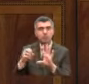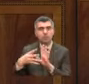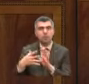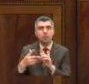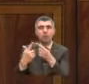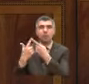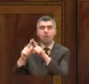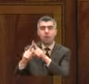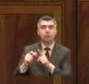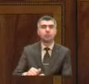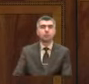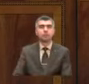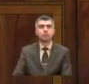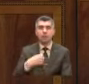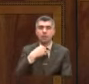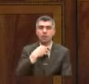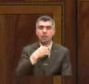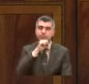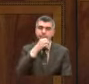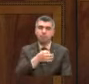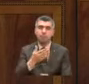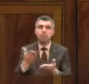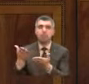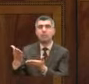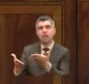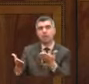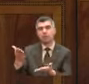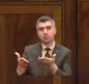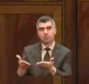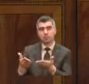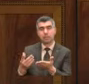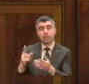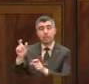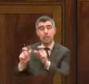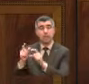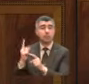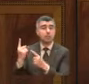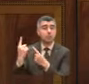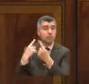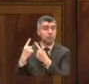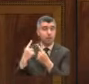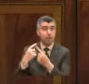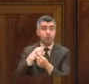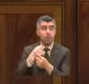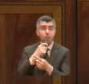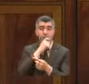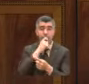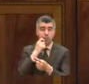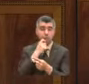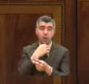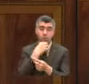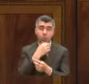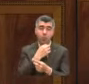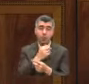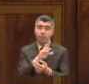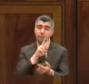متعدده. فانا كنبغي التوازن باش كنبقاو، لان راه كيسمعونا الناس، وخاصه حنا في رمضان الانسان مسؤول على الكلمه ديالو.